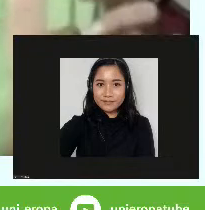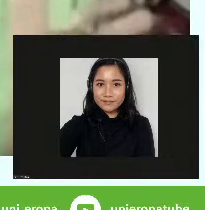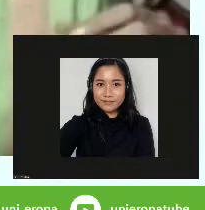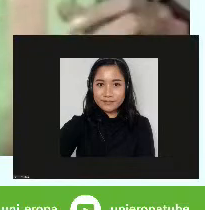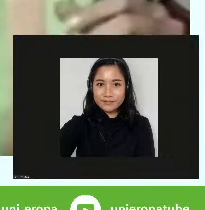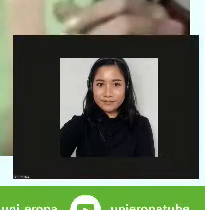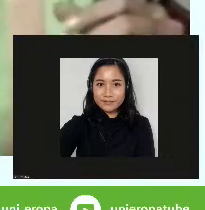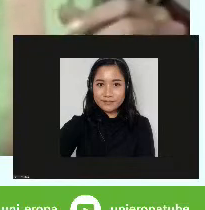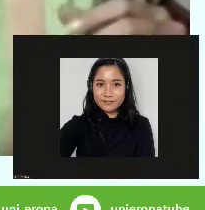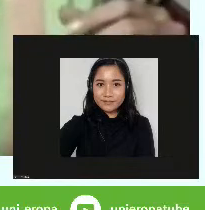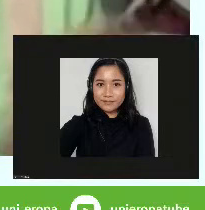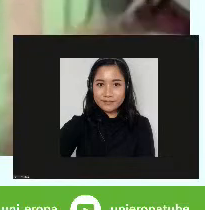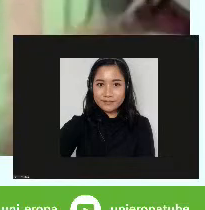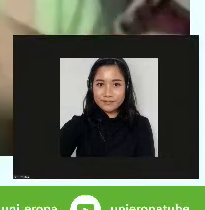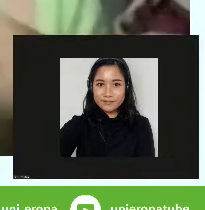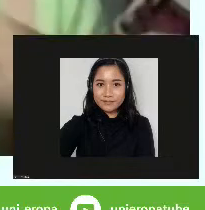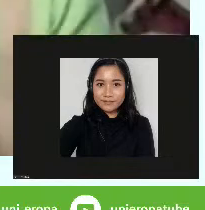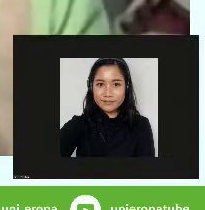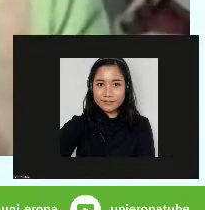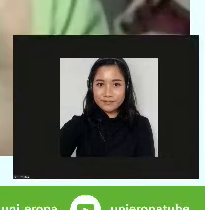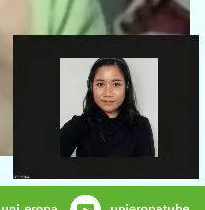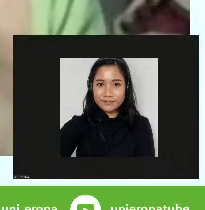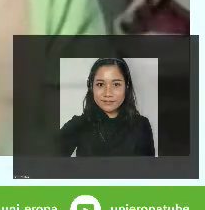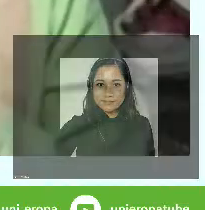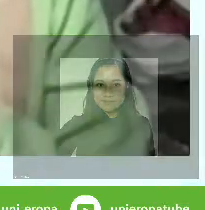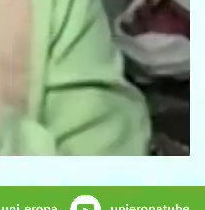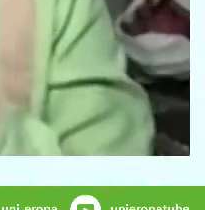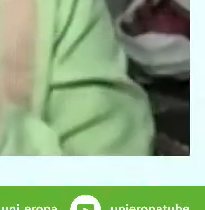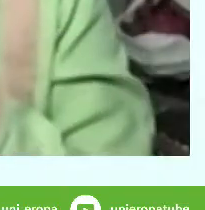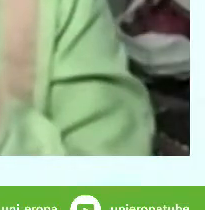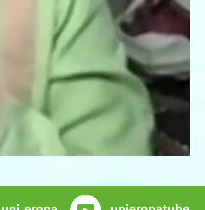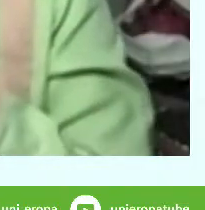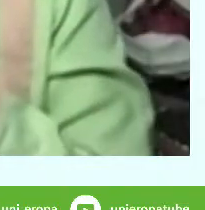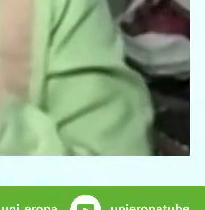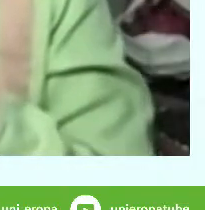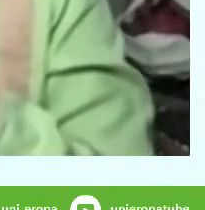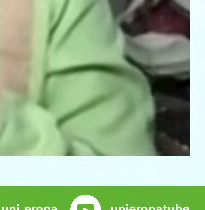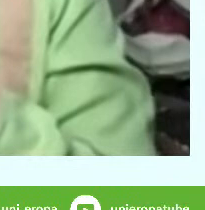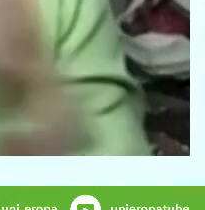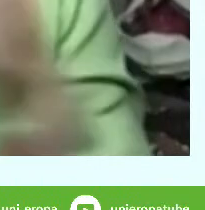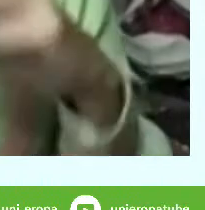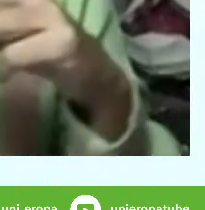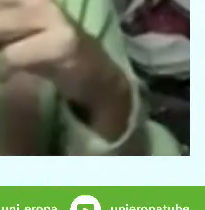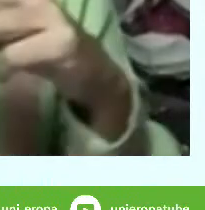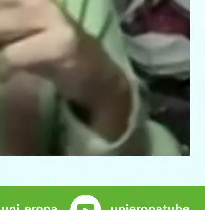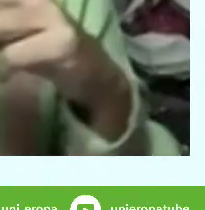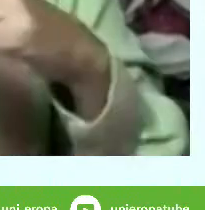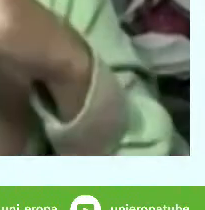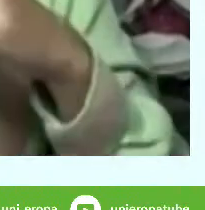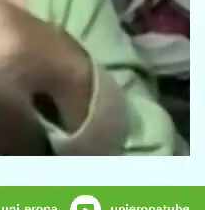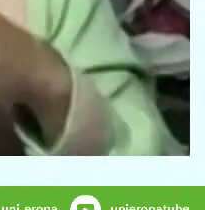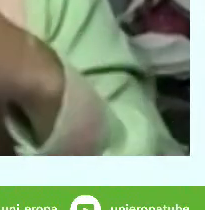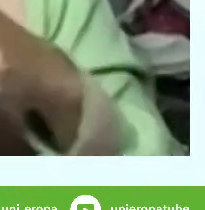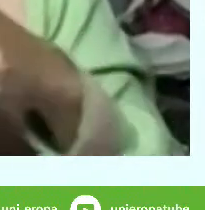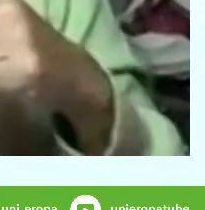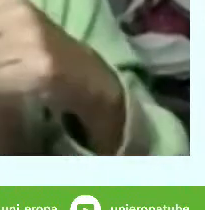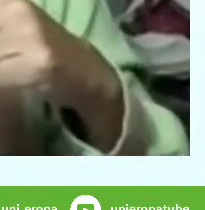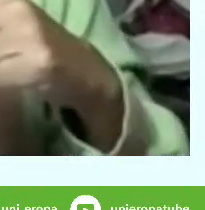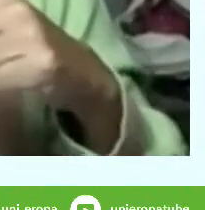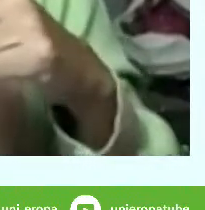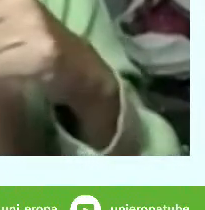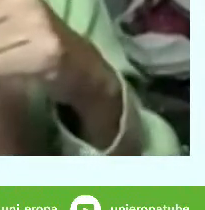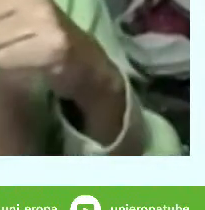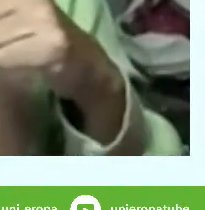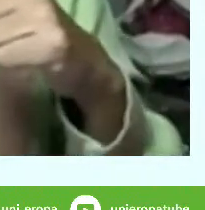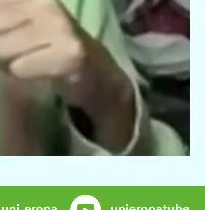dapat eh memiliki sistem tebel didalamnya dan dapat menyelamatkan lingkungan dan juga dapat digunakan dipakai